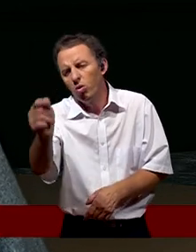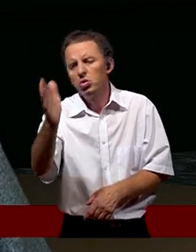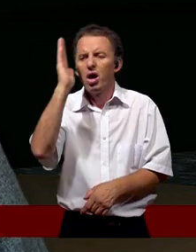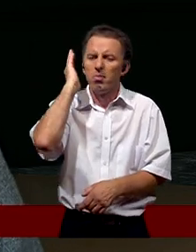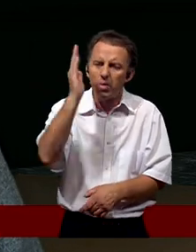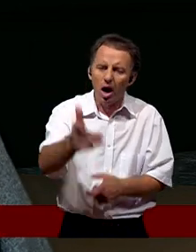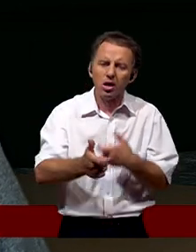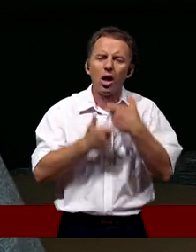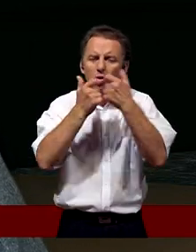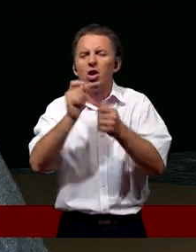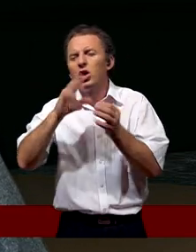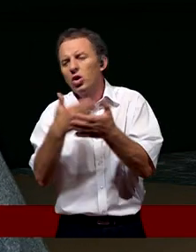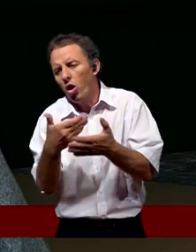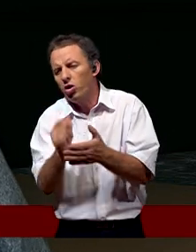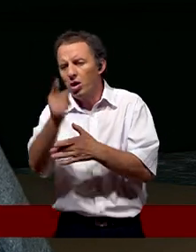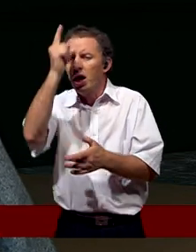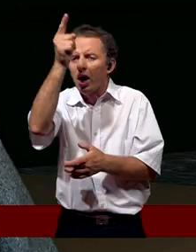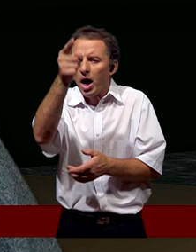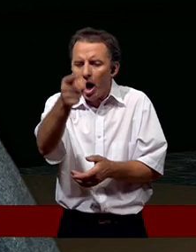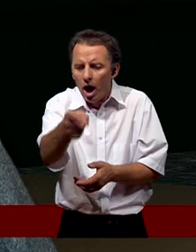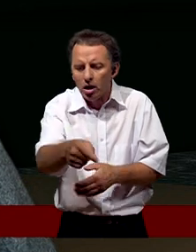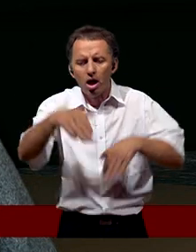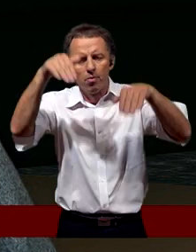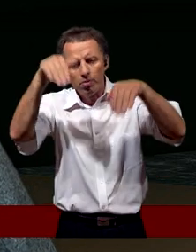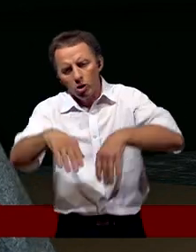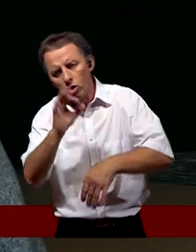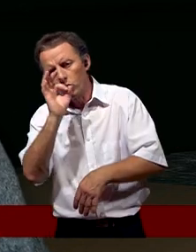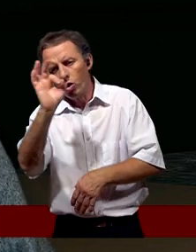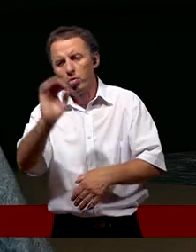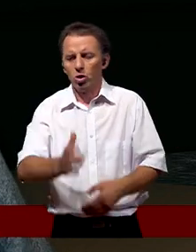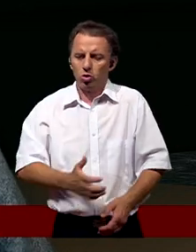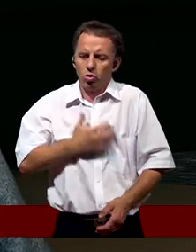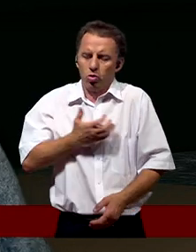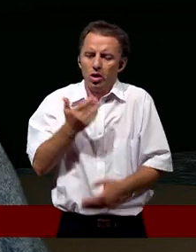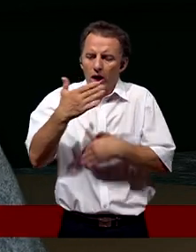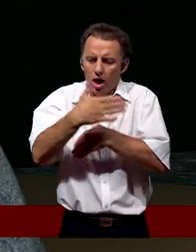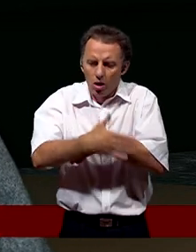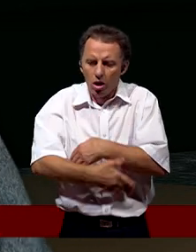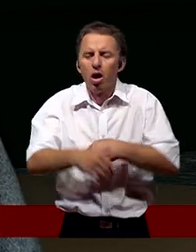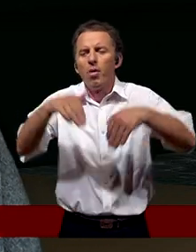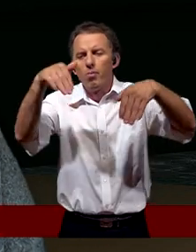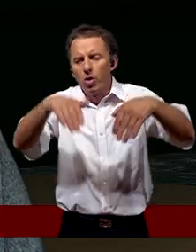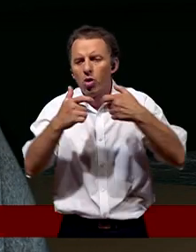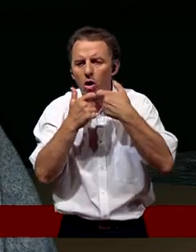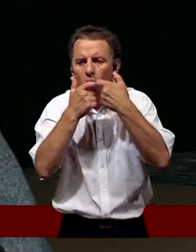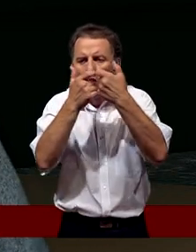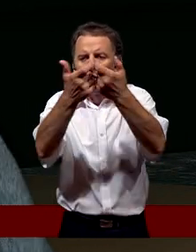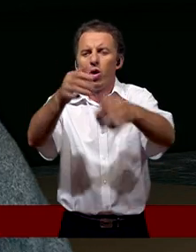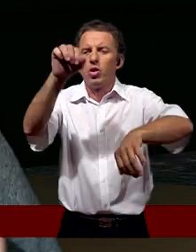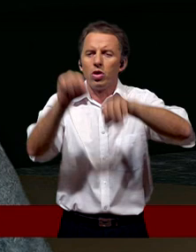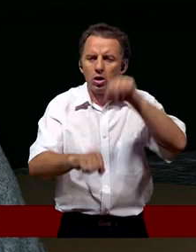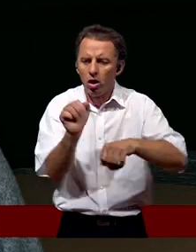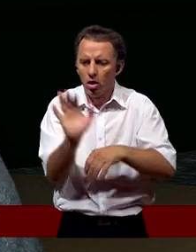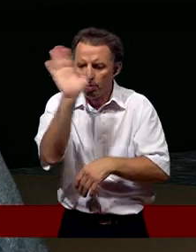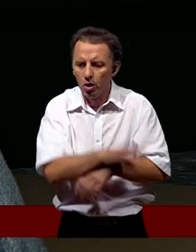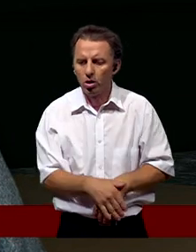będę głosił, skoro mi każesz. Być może nawet się dobrze z tym czuł na koniec, no bo mógł ogłosić ten